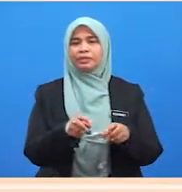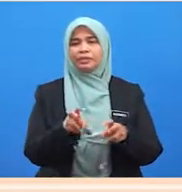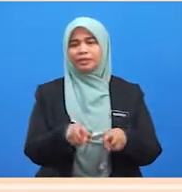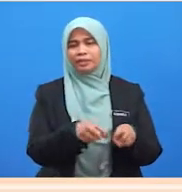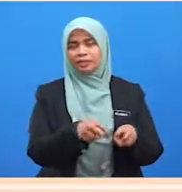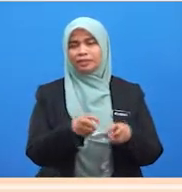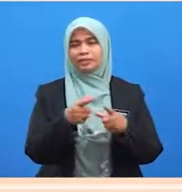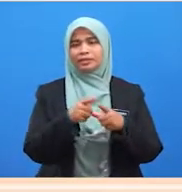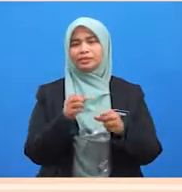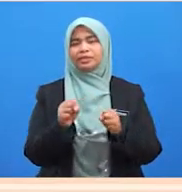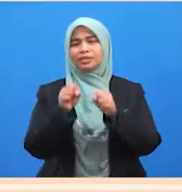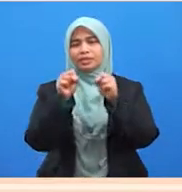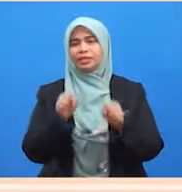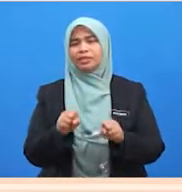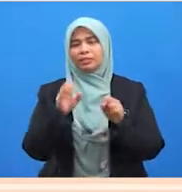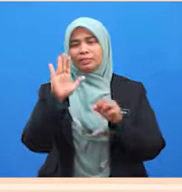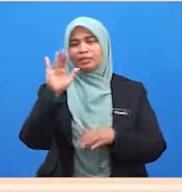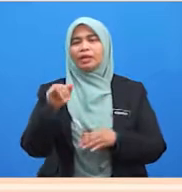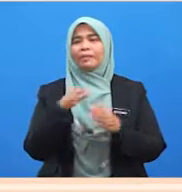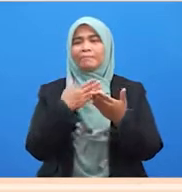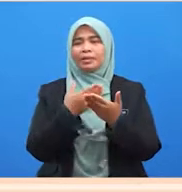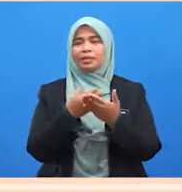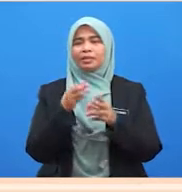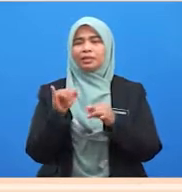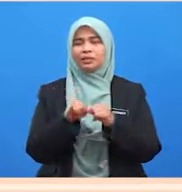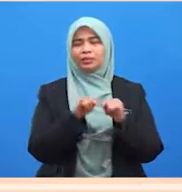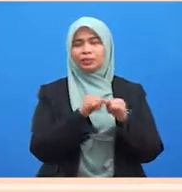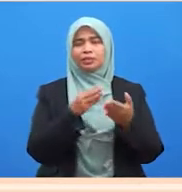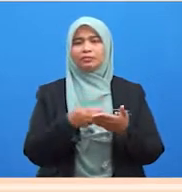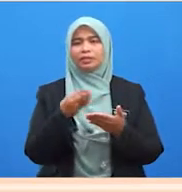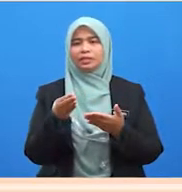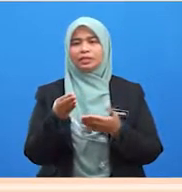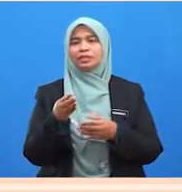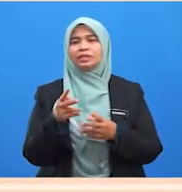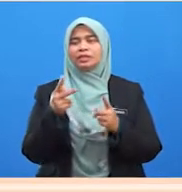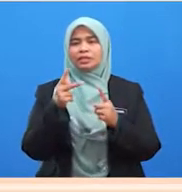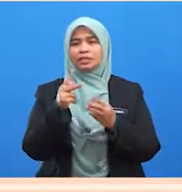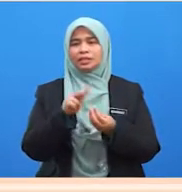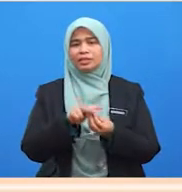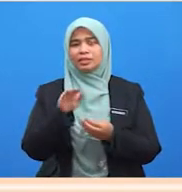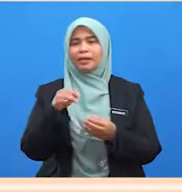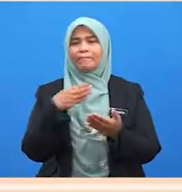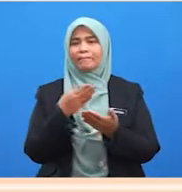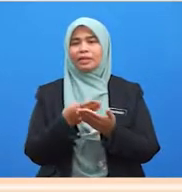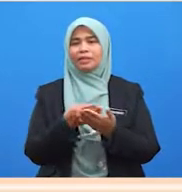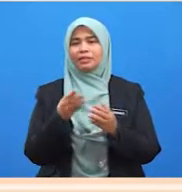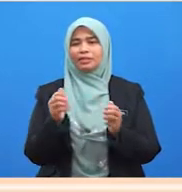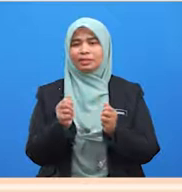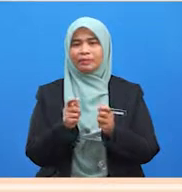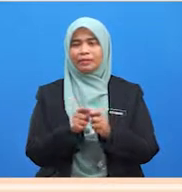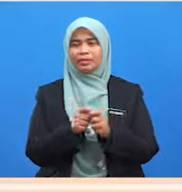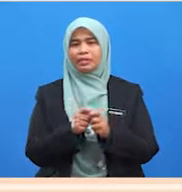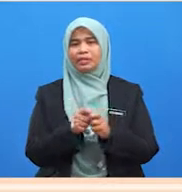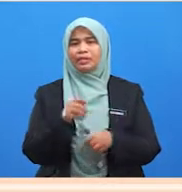yang baik juga memberi impak positif kepada kegiatan pelancongan seperti di Melaka River Cruise